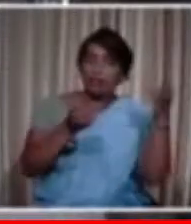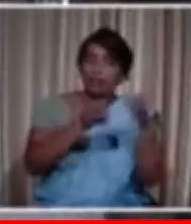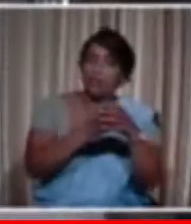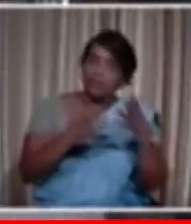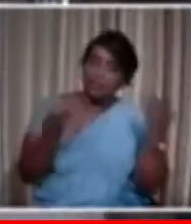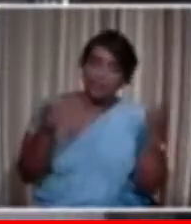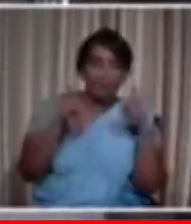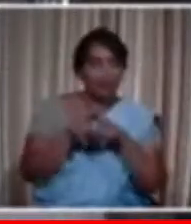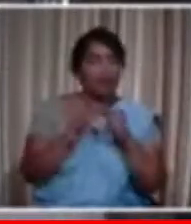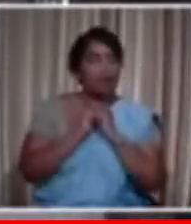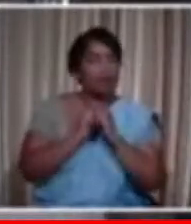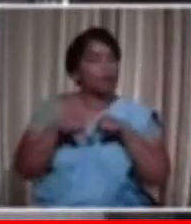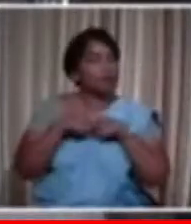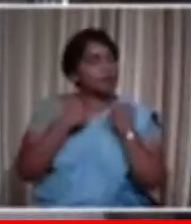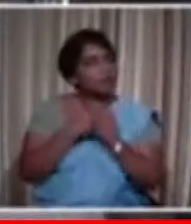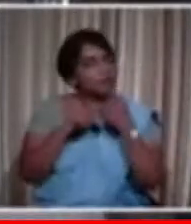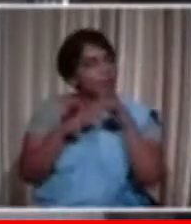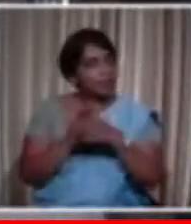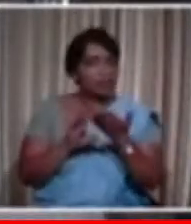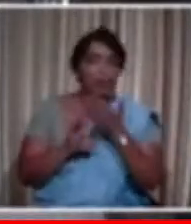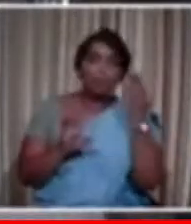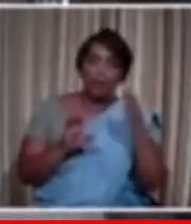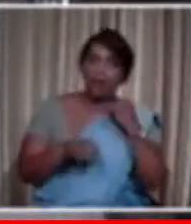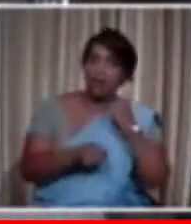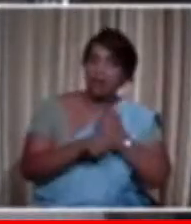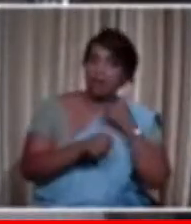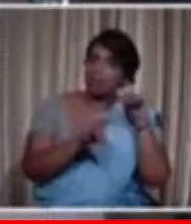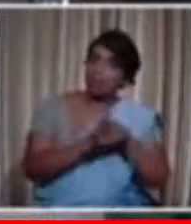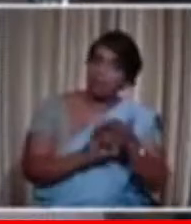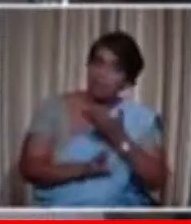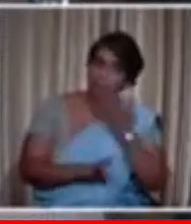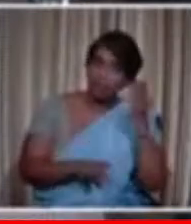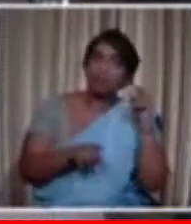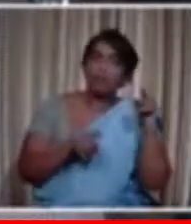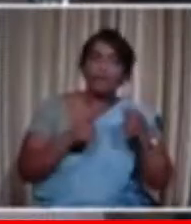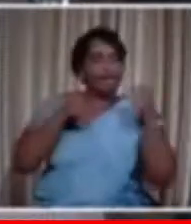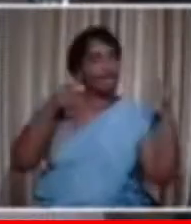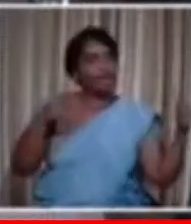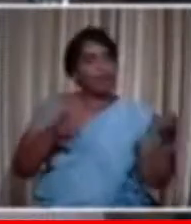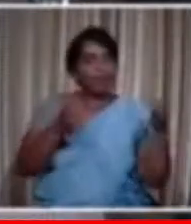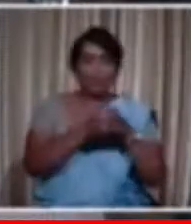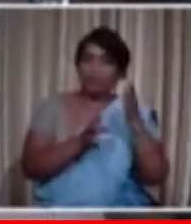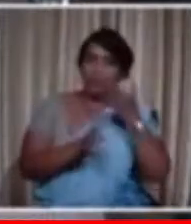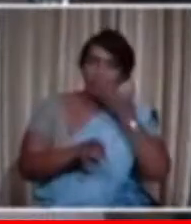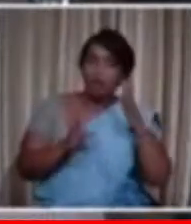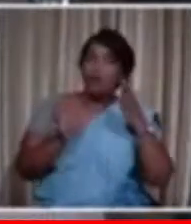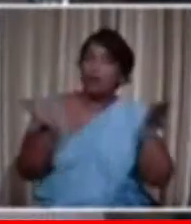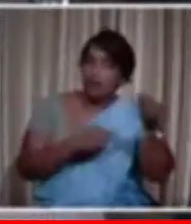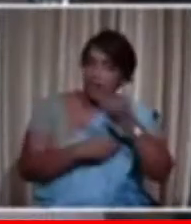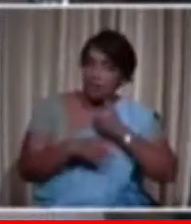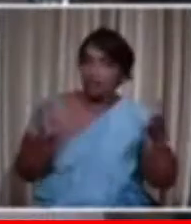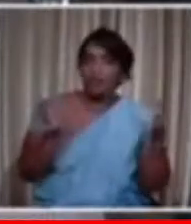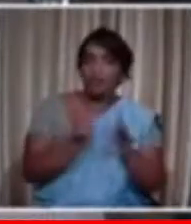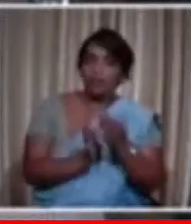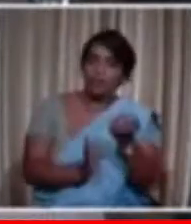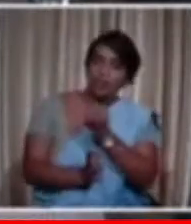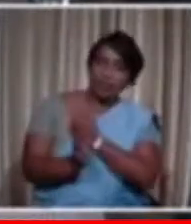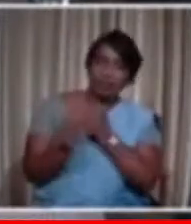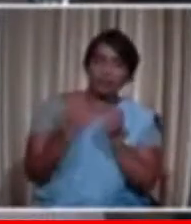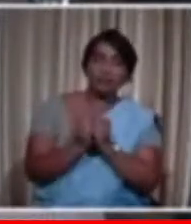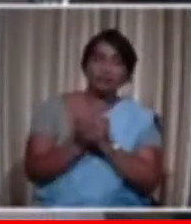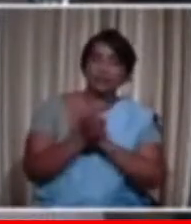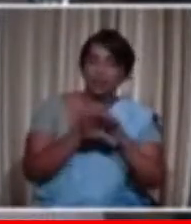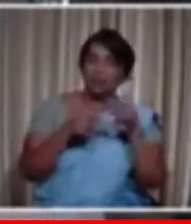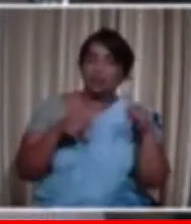වෙන්න පුළුවන් වෘත්තීය සමිතියකට වෙන්න පුළුවන් ආණ්ඩු පක්ෂයකට වෙන්න පුළුවන් විපක්ෂයකට වෙන්න පුළුවන් අපි හැමෝටම කැපකිරීම